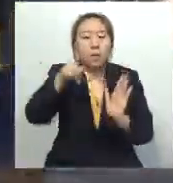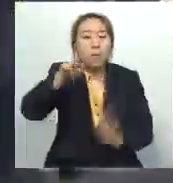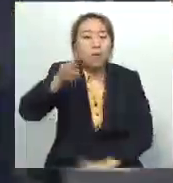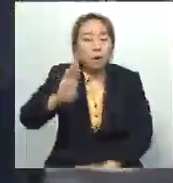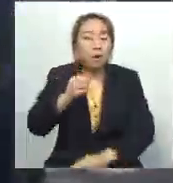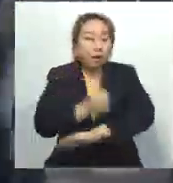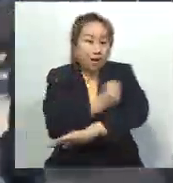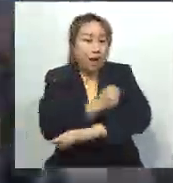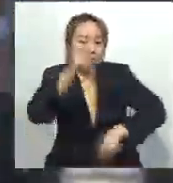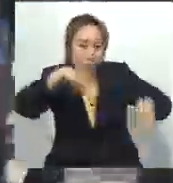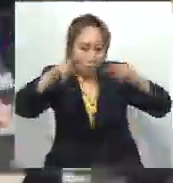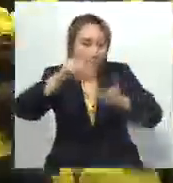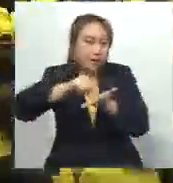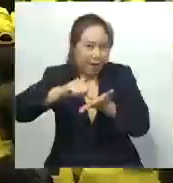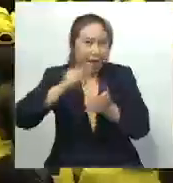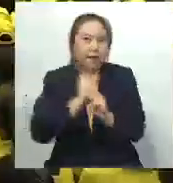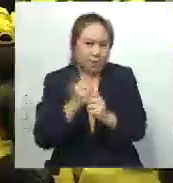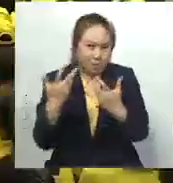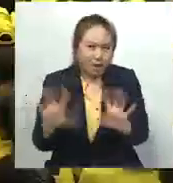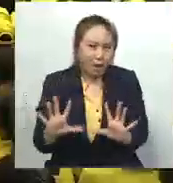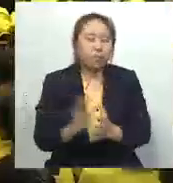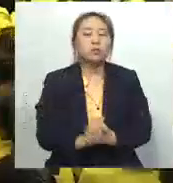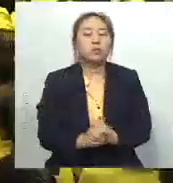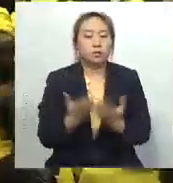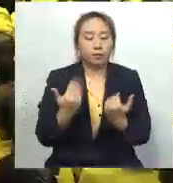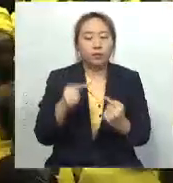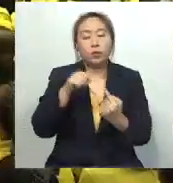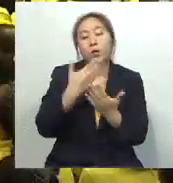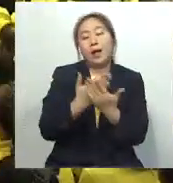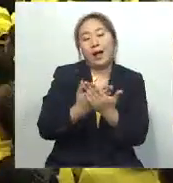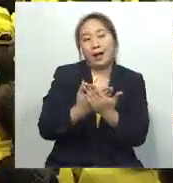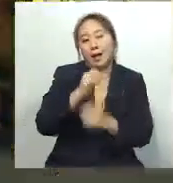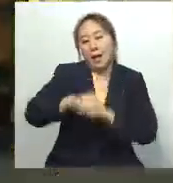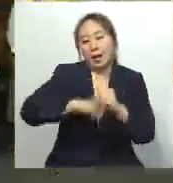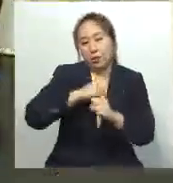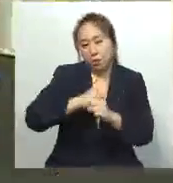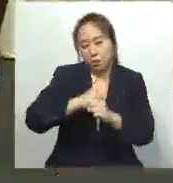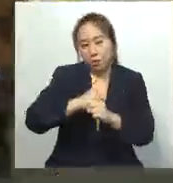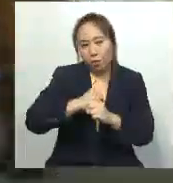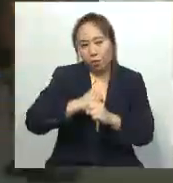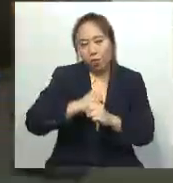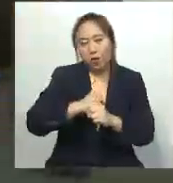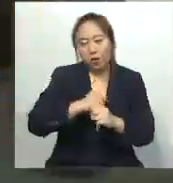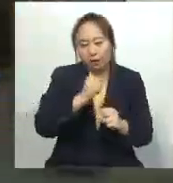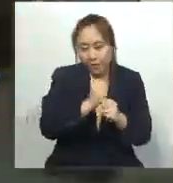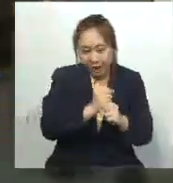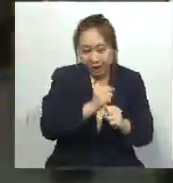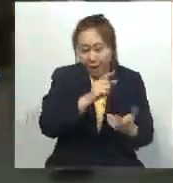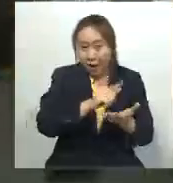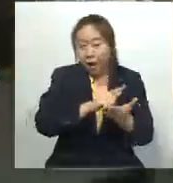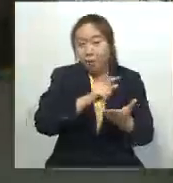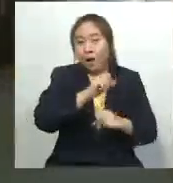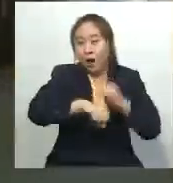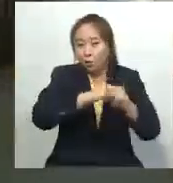คุ้มครองแรงงานนะครับซึ่งดำเนินการไปแล้วสำหรับการปรับฐานเงินบำนาญกรณีผู้ประกันตนพ้นสภาพตามมาตรา